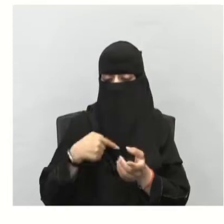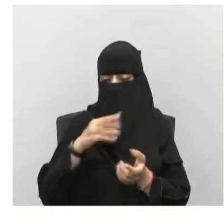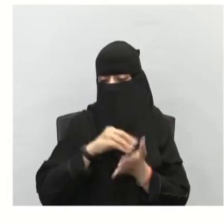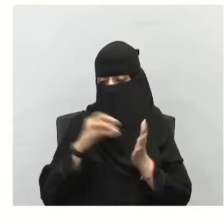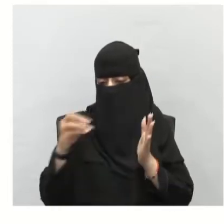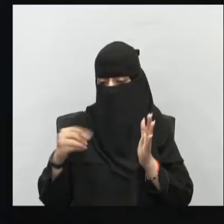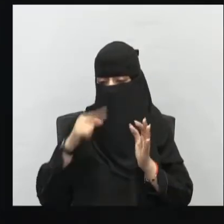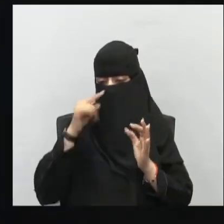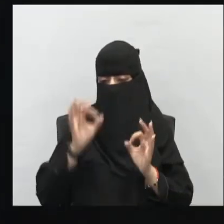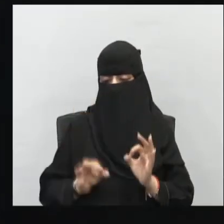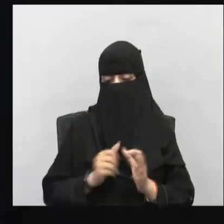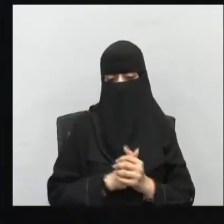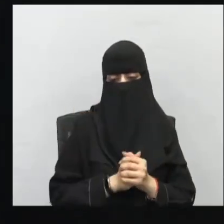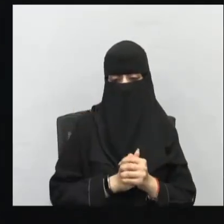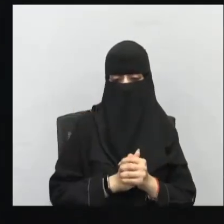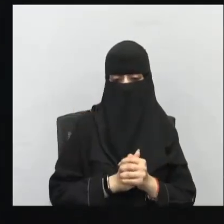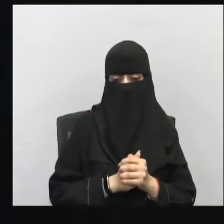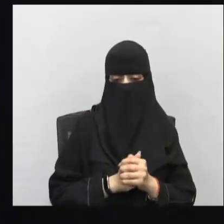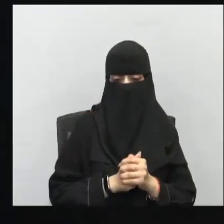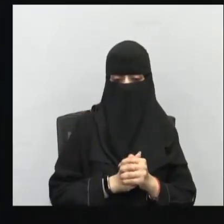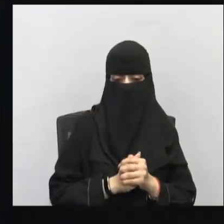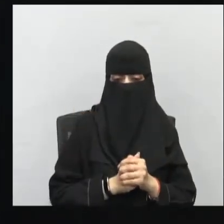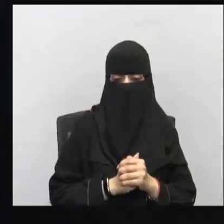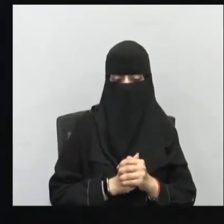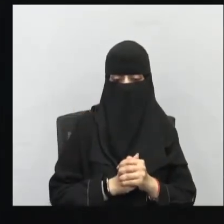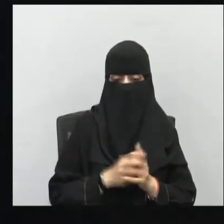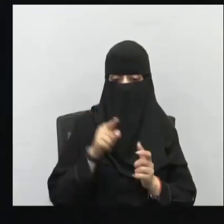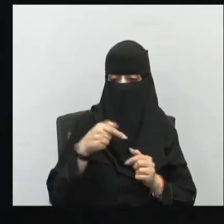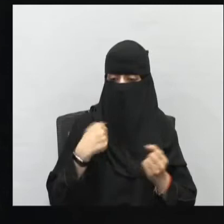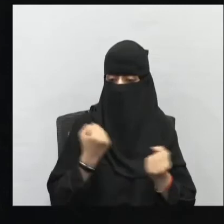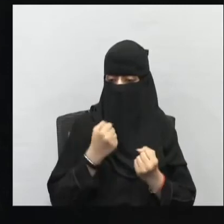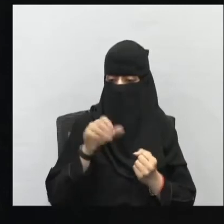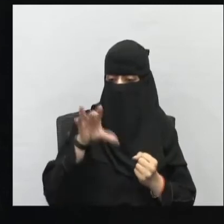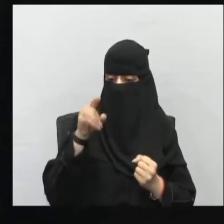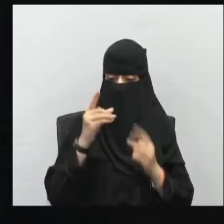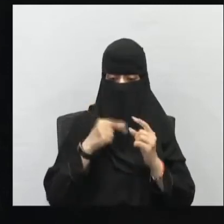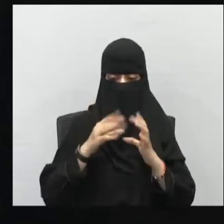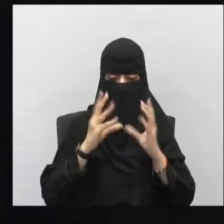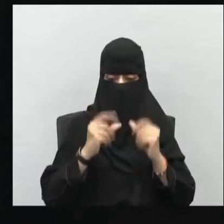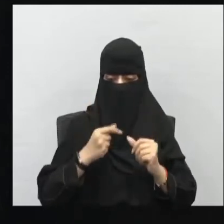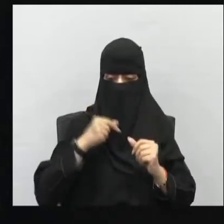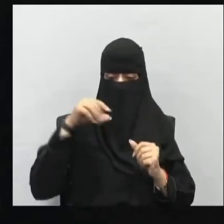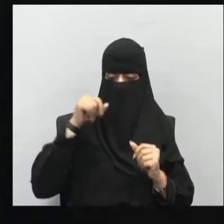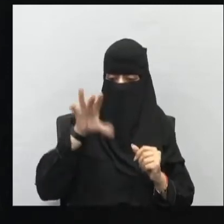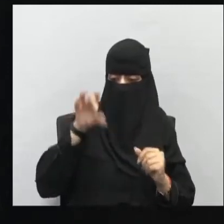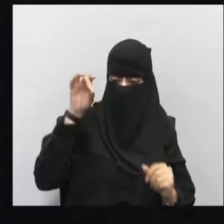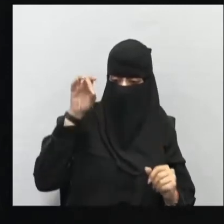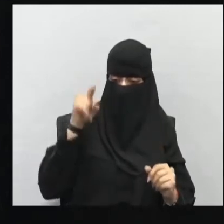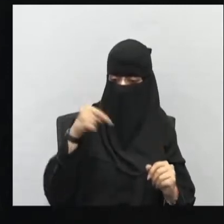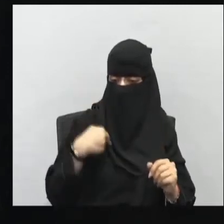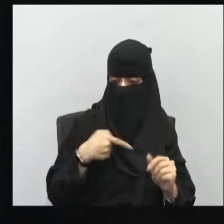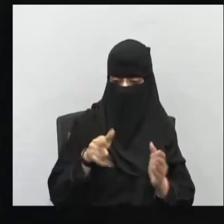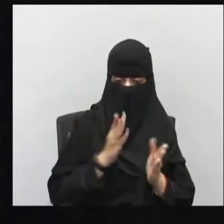في التدريبات والتمارين لكم الخيار في استخدام الطريقة التي تناسبكم، إما استخدام الأنماط فقط